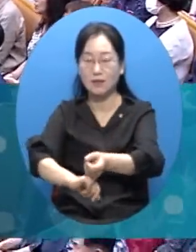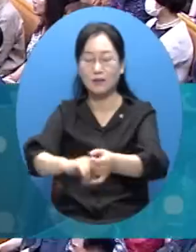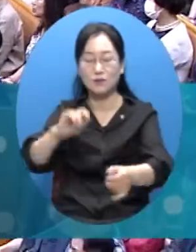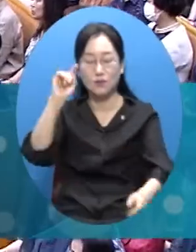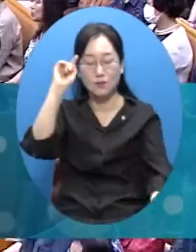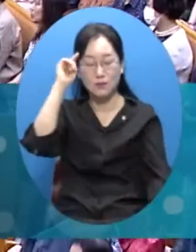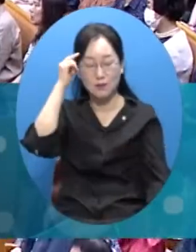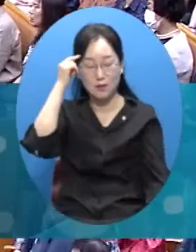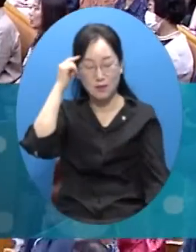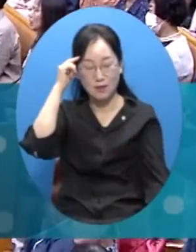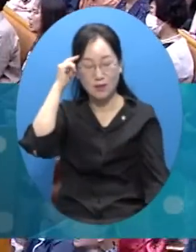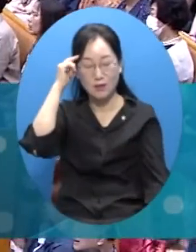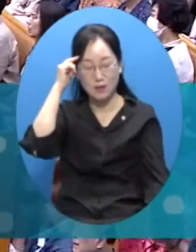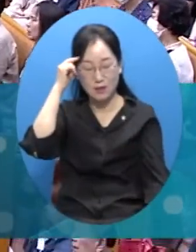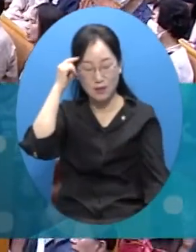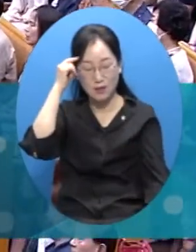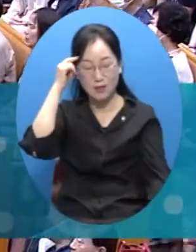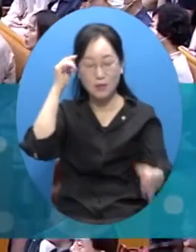약속